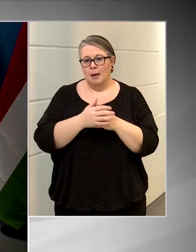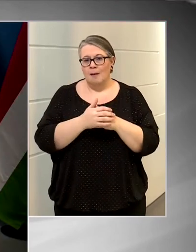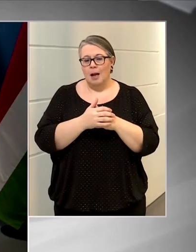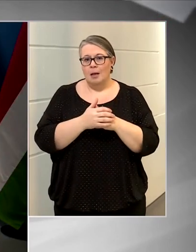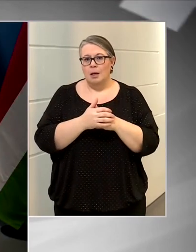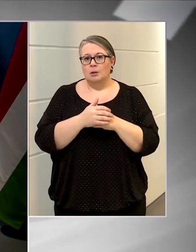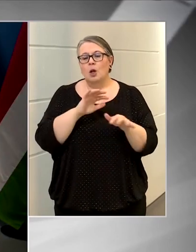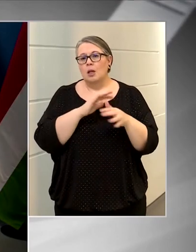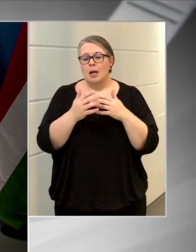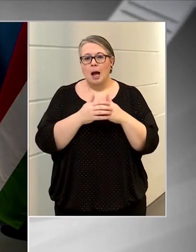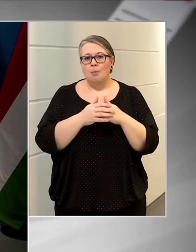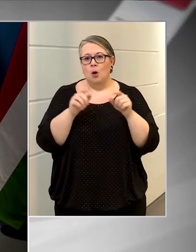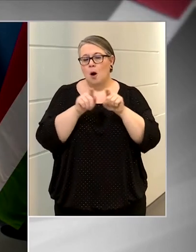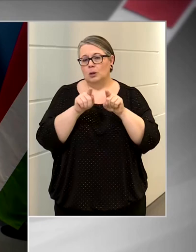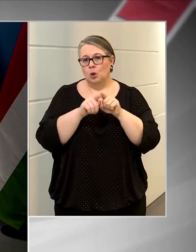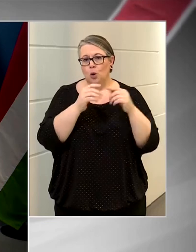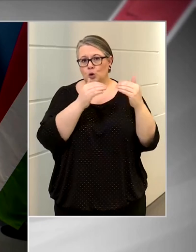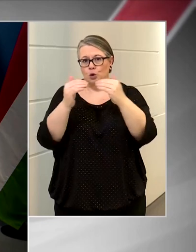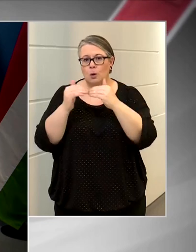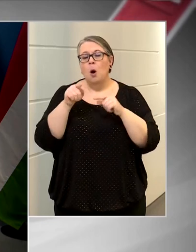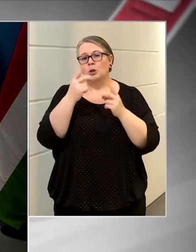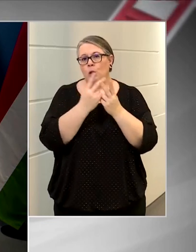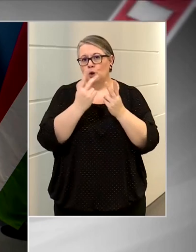nagyjából azonos, illetőleg ahhoz hasonló. Köszönöm.